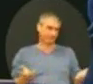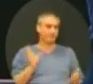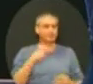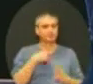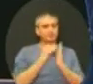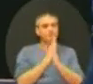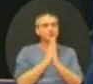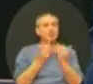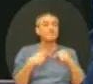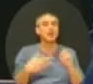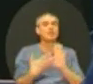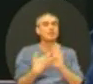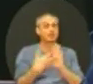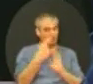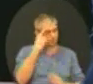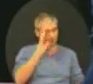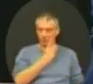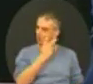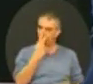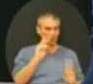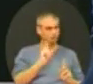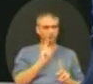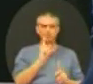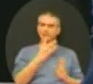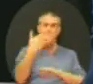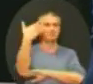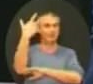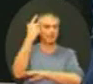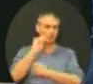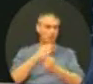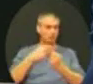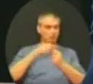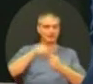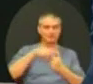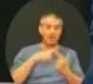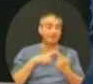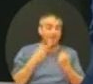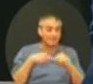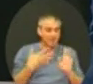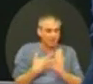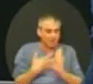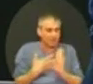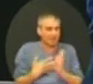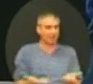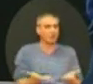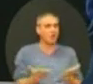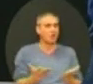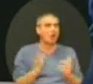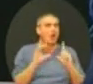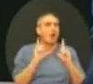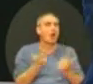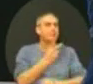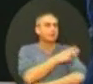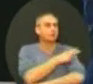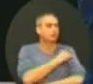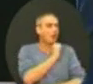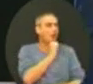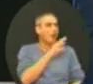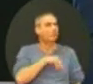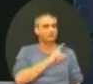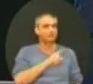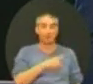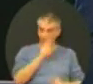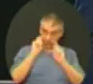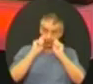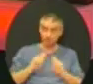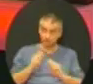מבקשים ועדת חקירה. אתה יודע מה? לא חשוב אם היא ממלכתית, אם היא פרלמנטרית. ועדת חקירה שתבדוק. למה המשטרה מסרבת? אבל אתה תסמוך